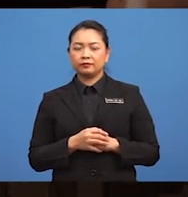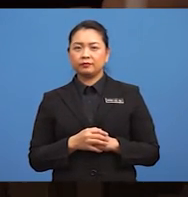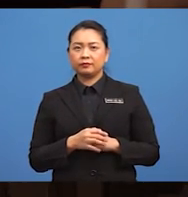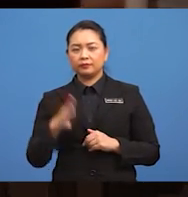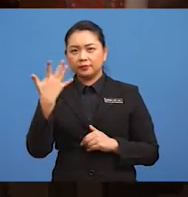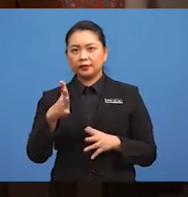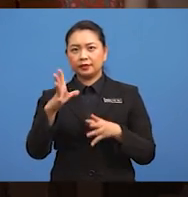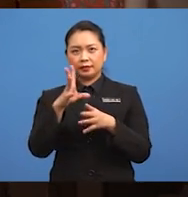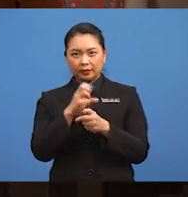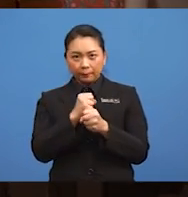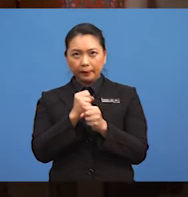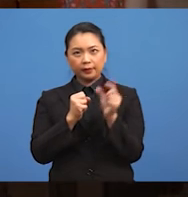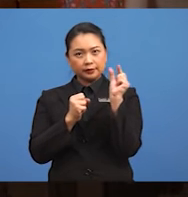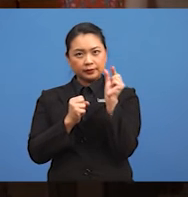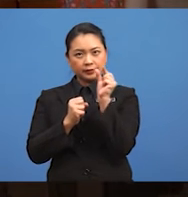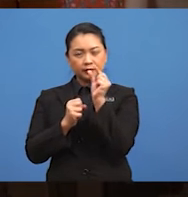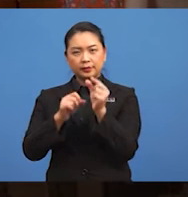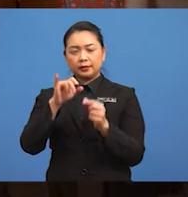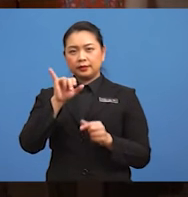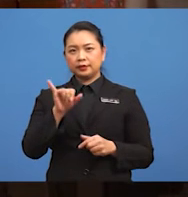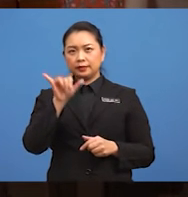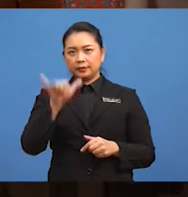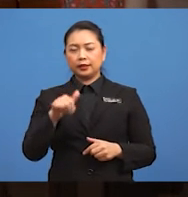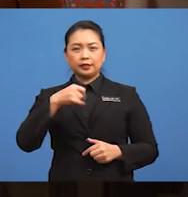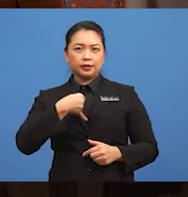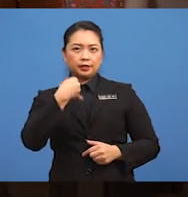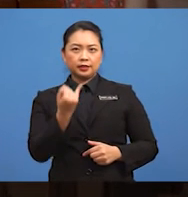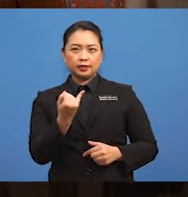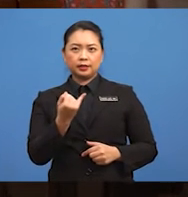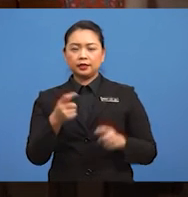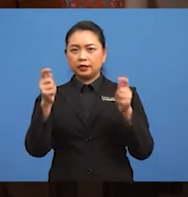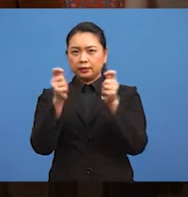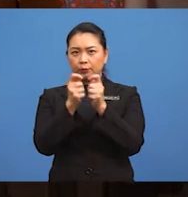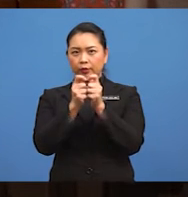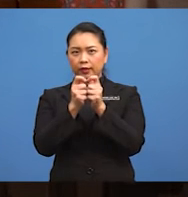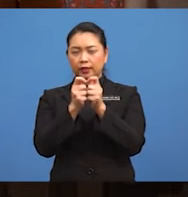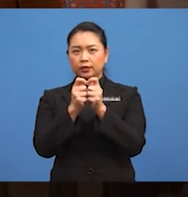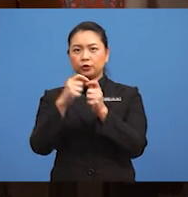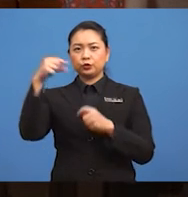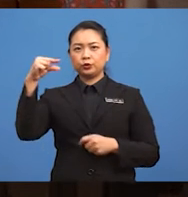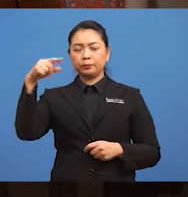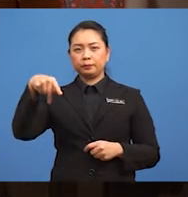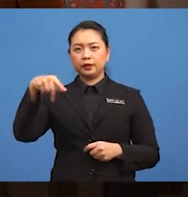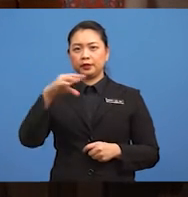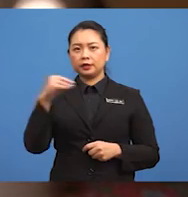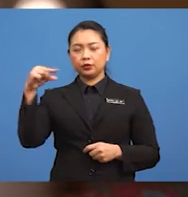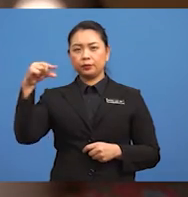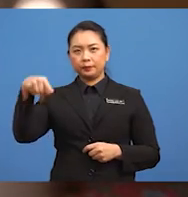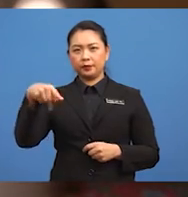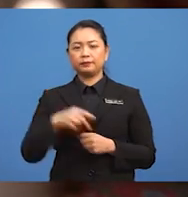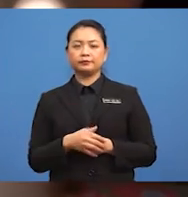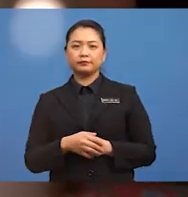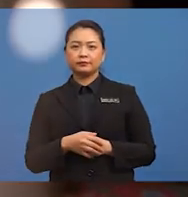Setelah mendapat kedutan yang diingini, temukan GP lengan dengan GP lubang lengan.